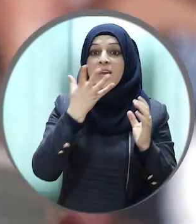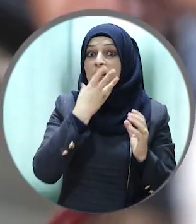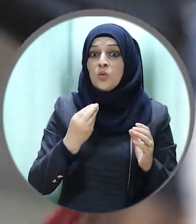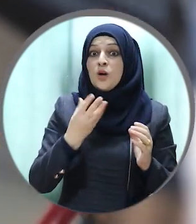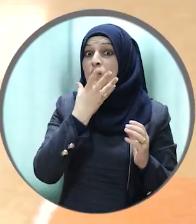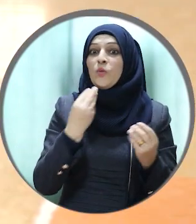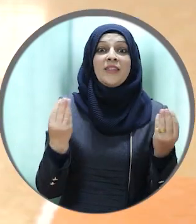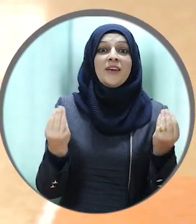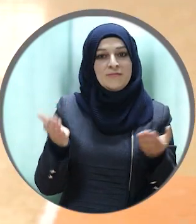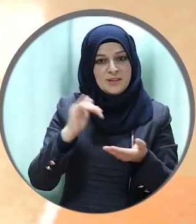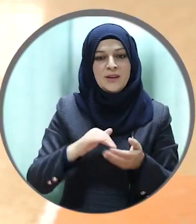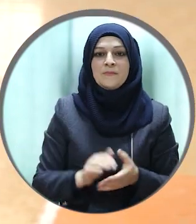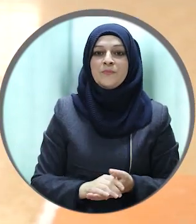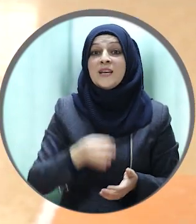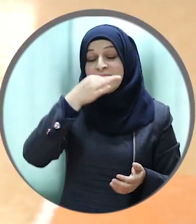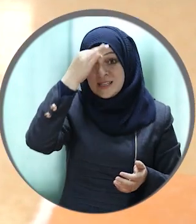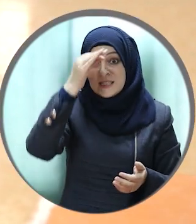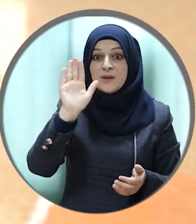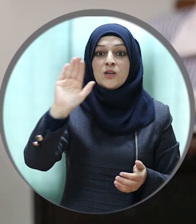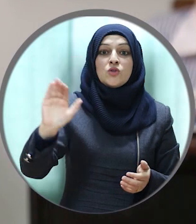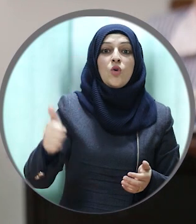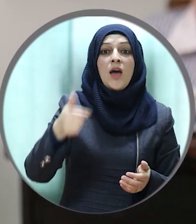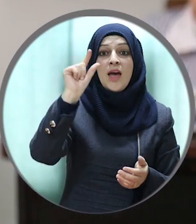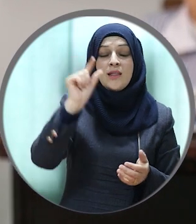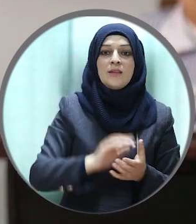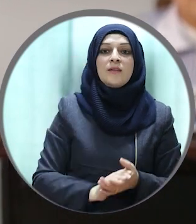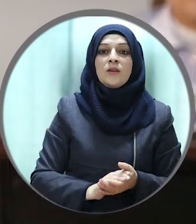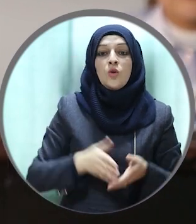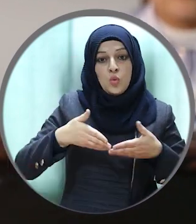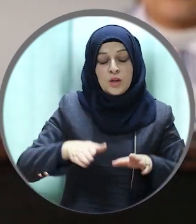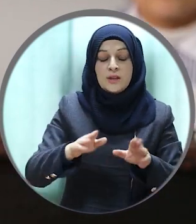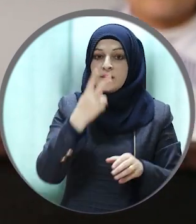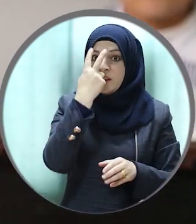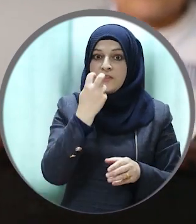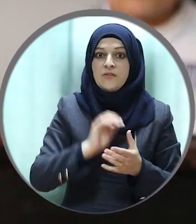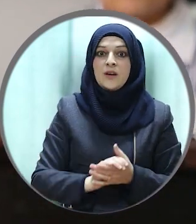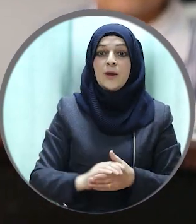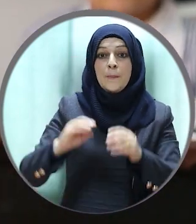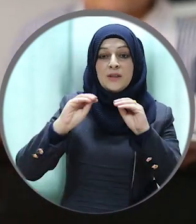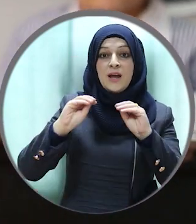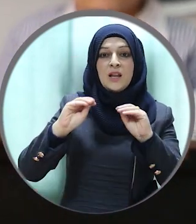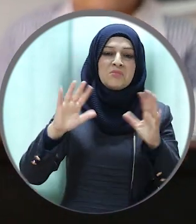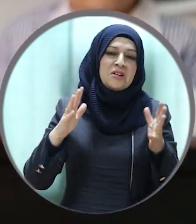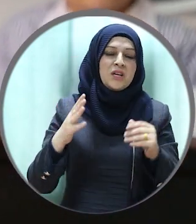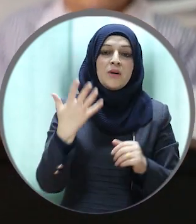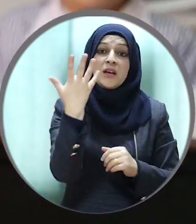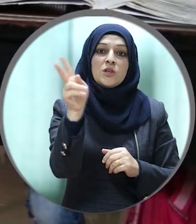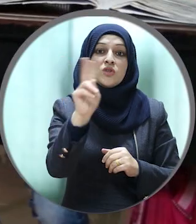كمان. الحياة حلوة وحلوة كثير كمان. أنا اسمي سهاد سحويل، ولدت